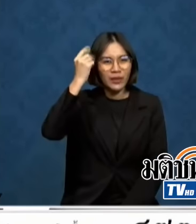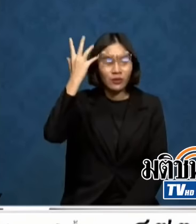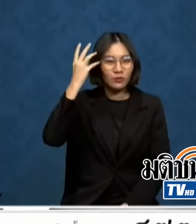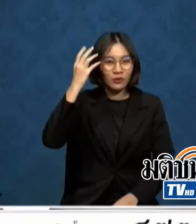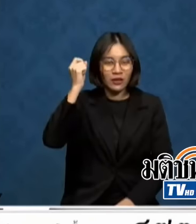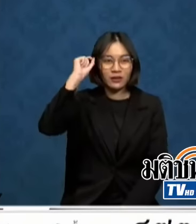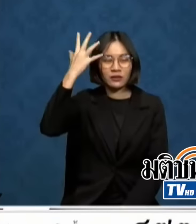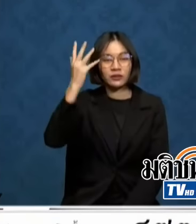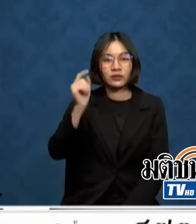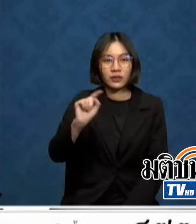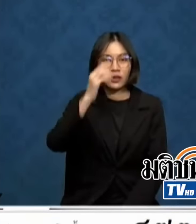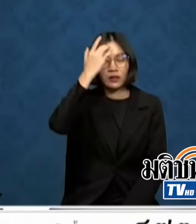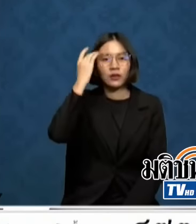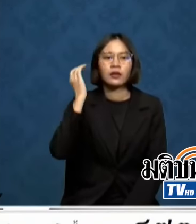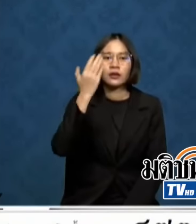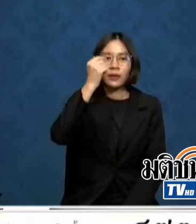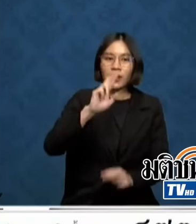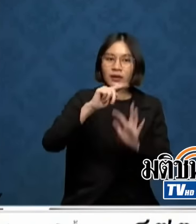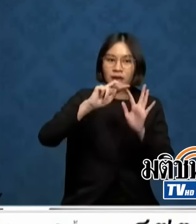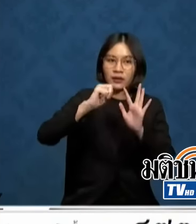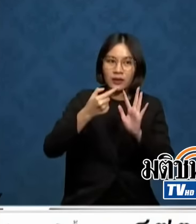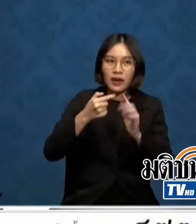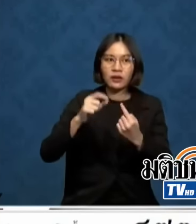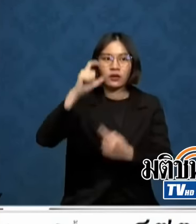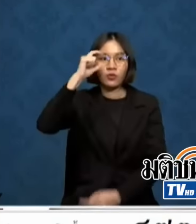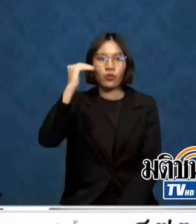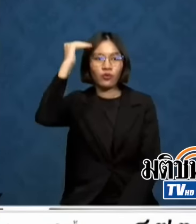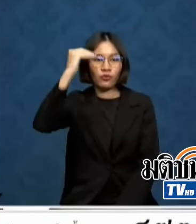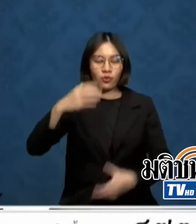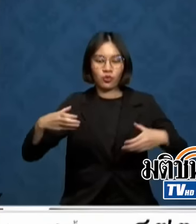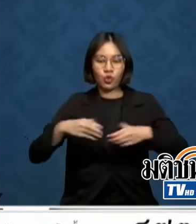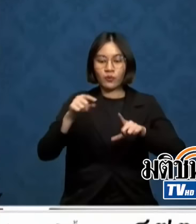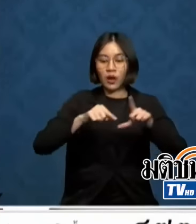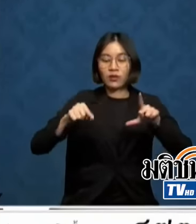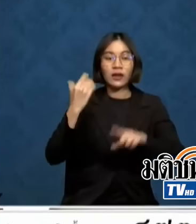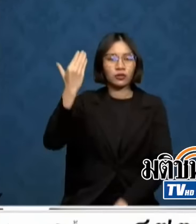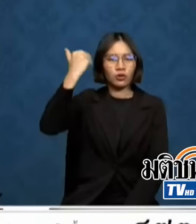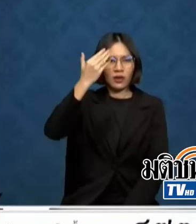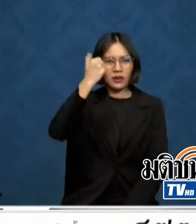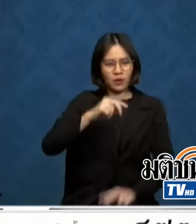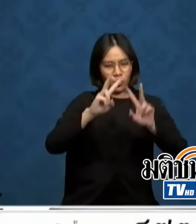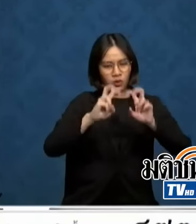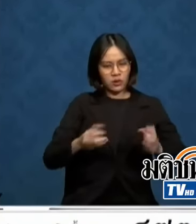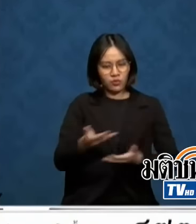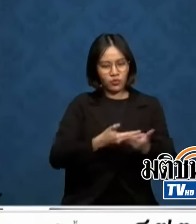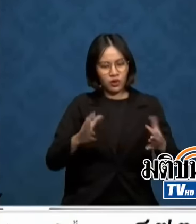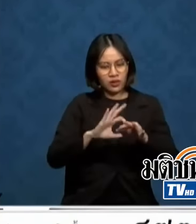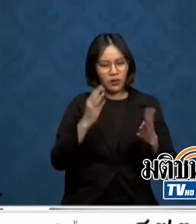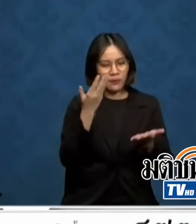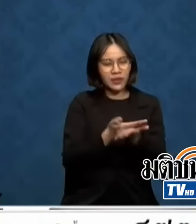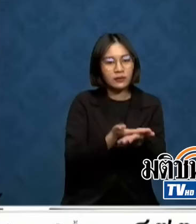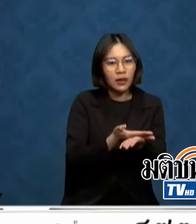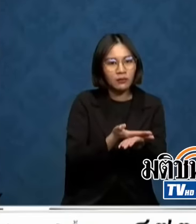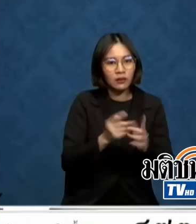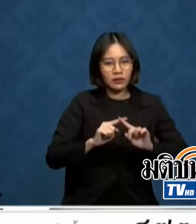ได้ครับก็คือเหตุใดร่างดังกล่าวที่ถูกเสนอโดยคุณรังสิมาและสสพรรคก้าวไกลณเวลานั้นถึงถูกตีความว่าเป็นร่างการเงิน